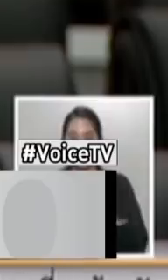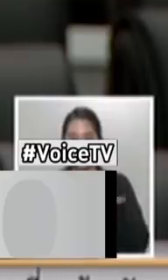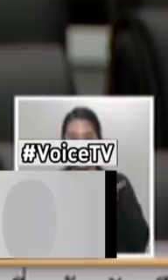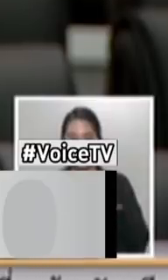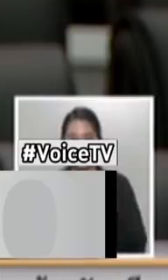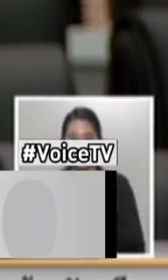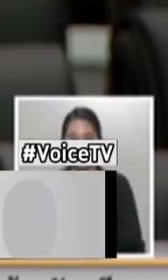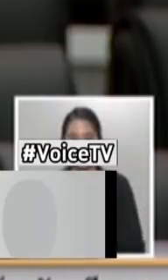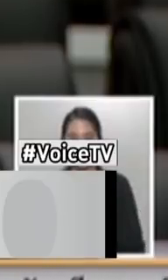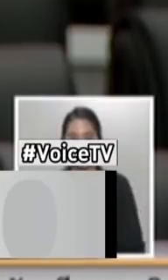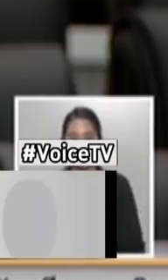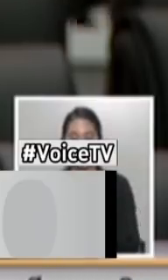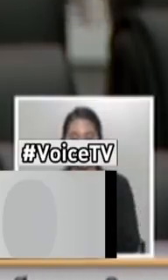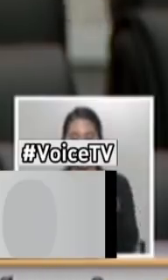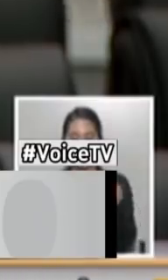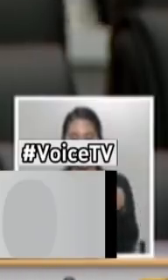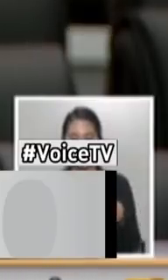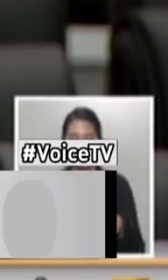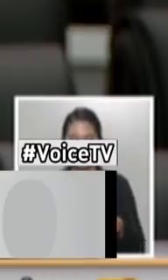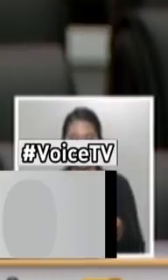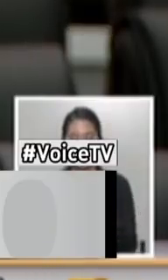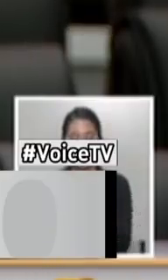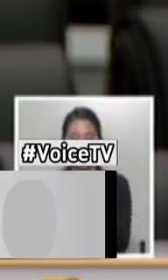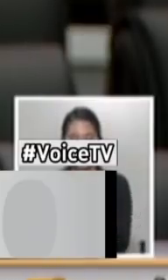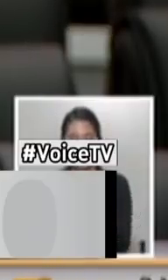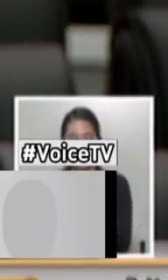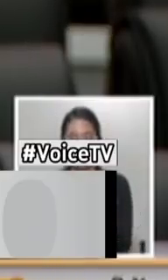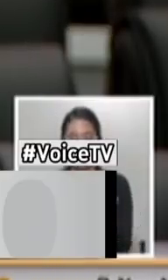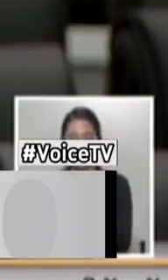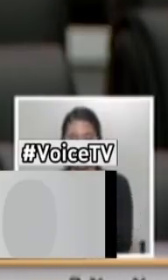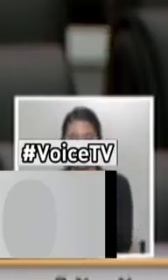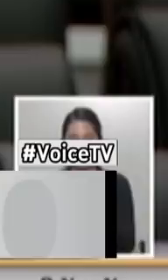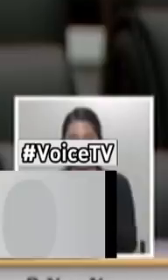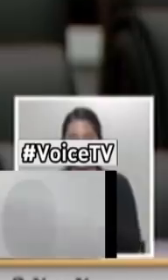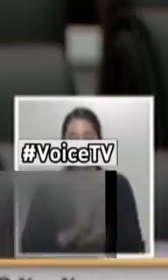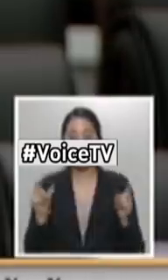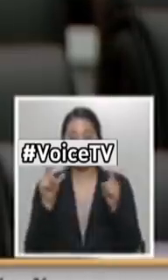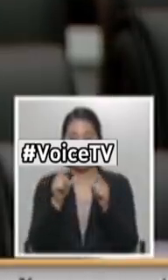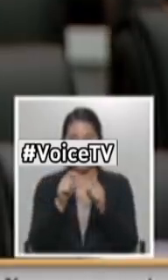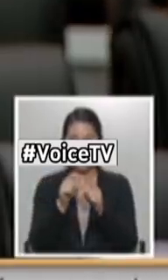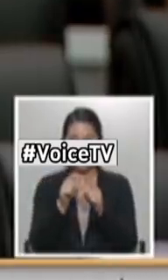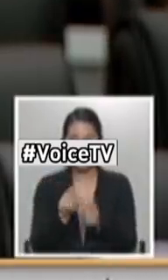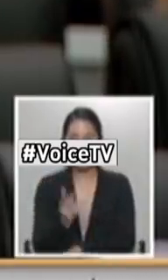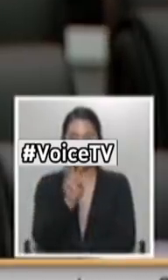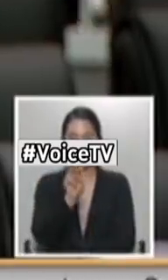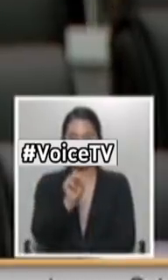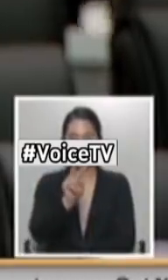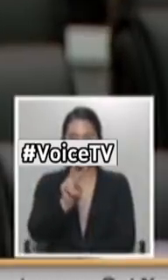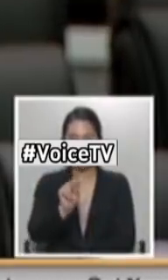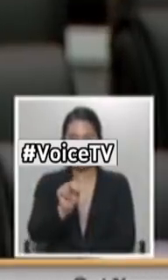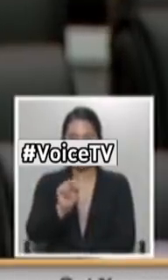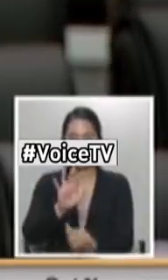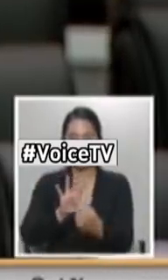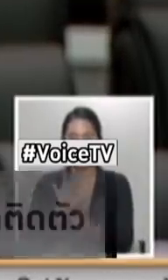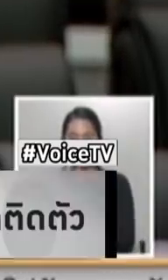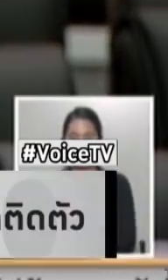คำในรายงานในเอกสารฉบับนี้ใช้คำว่ามนัสขอประทานโทษนะก็คือผมอ่านตามคำ